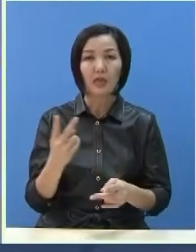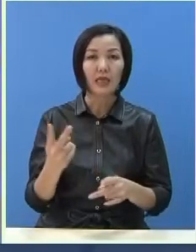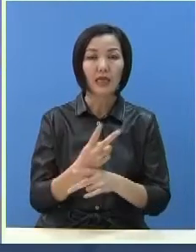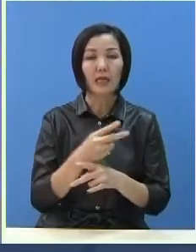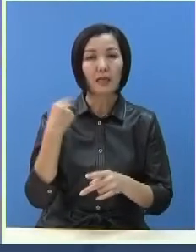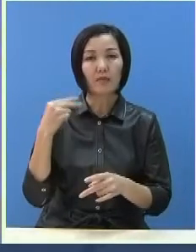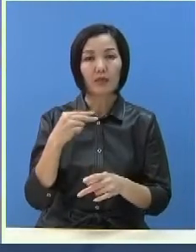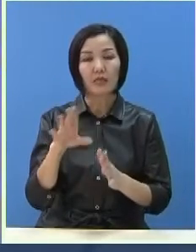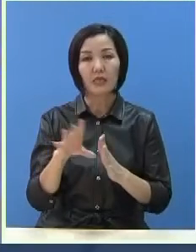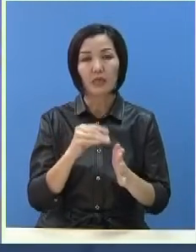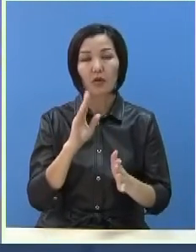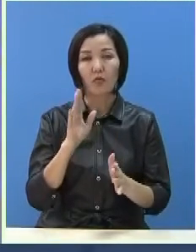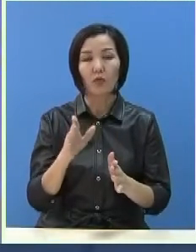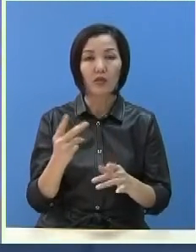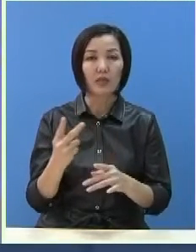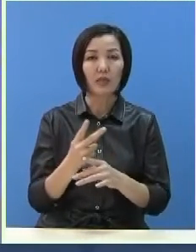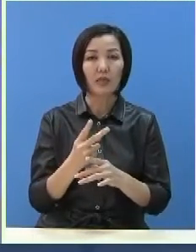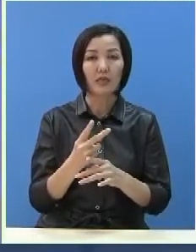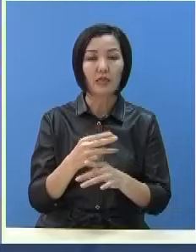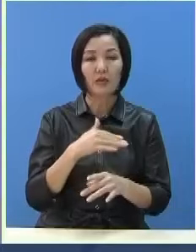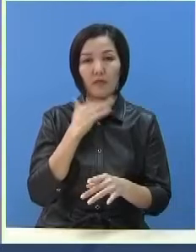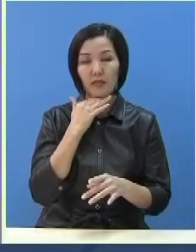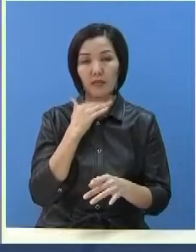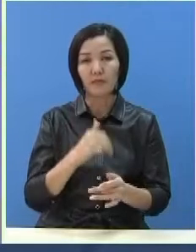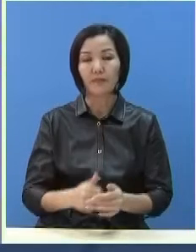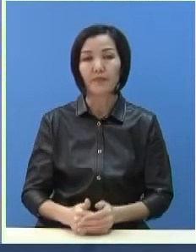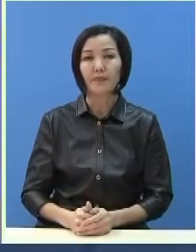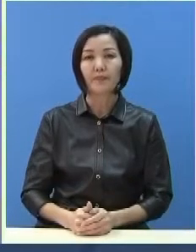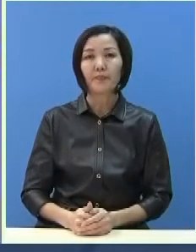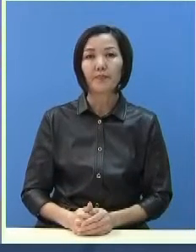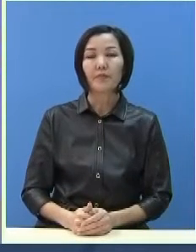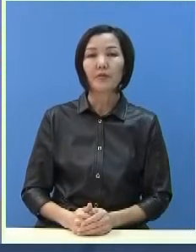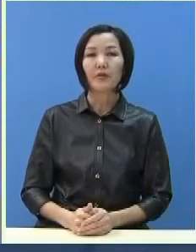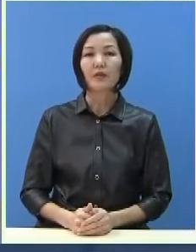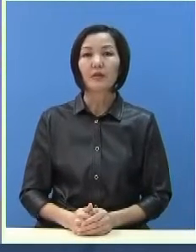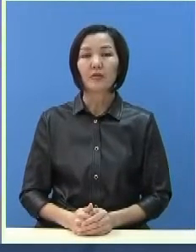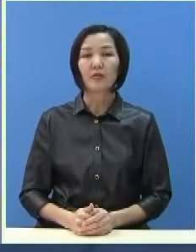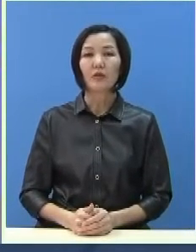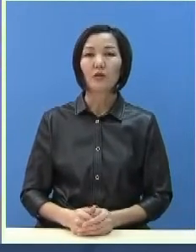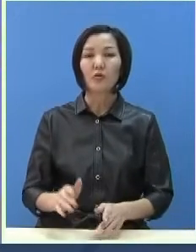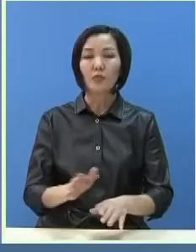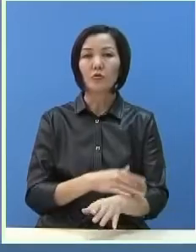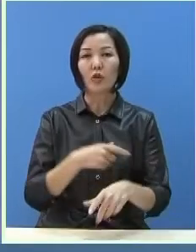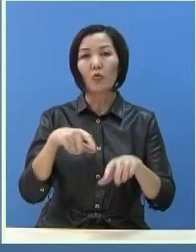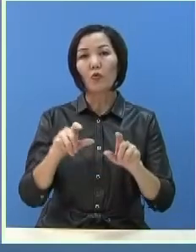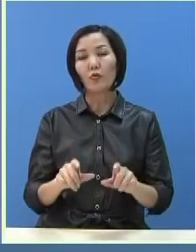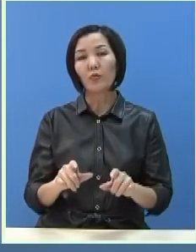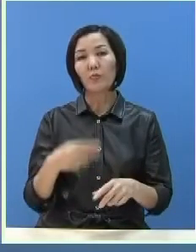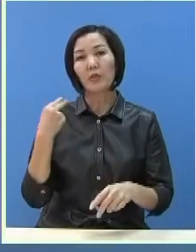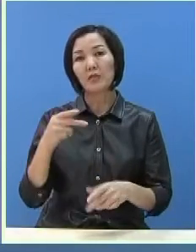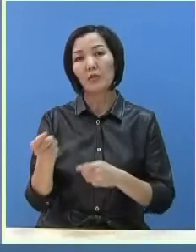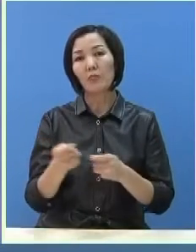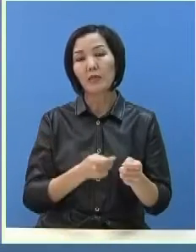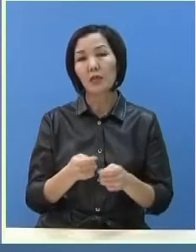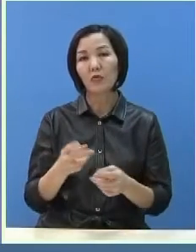президент сайлауы болады, сол екі рет президент сайлауы жеткілікті. Одан көп отырудың дәл осы жерде